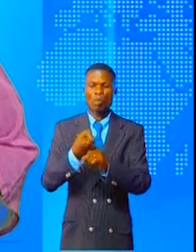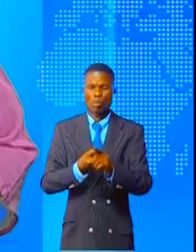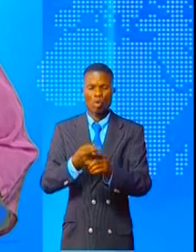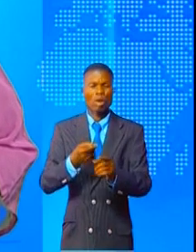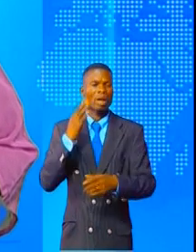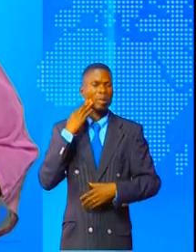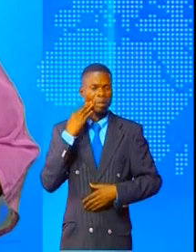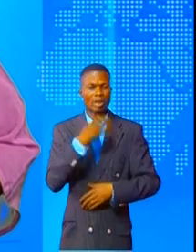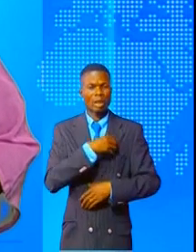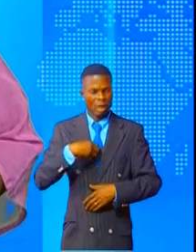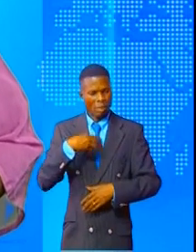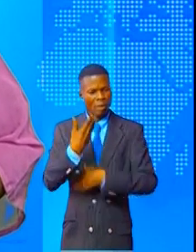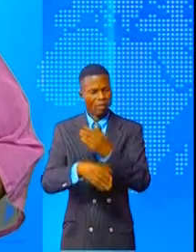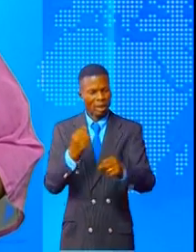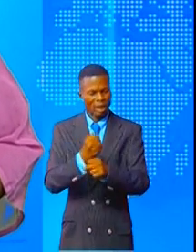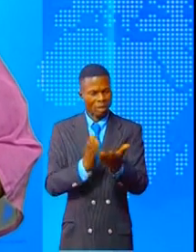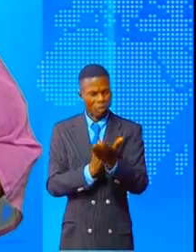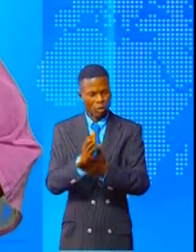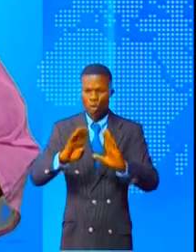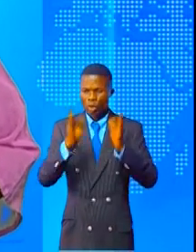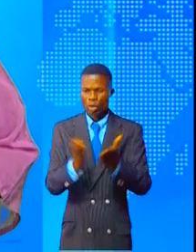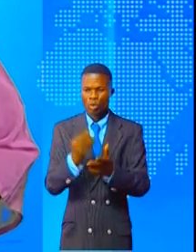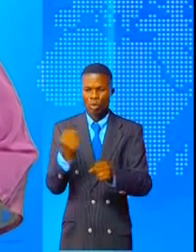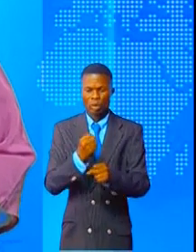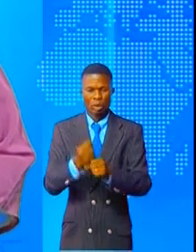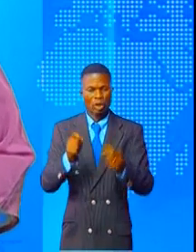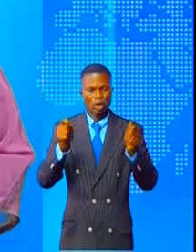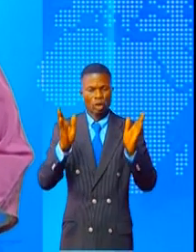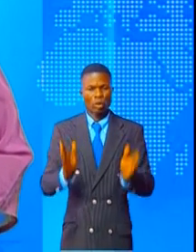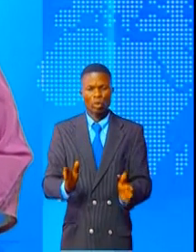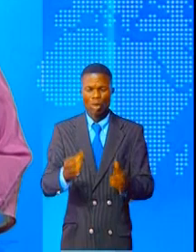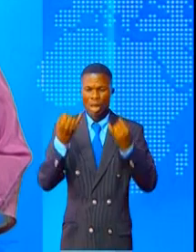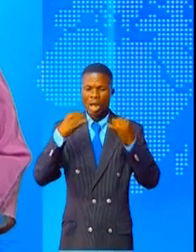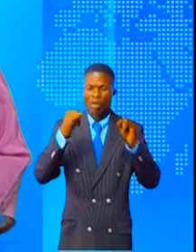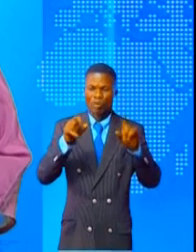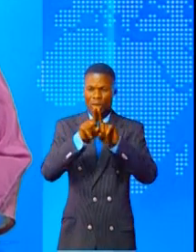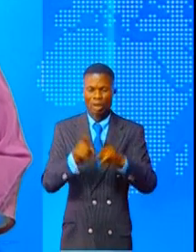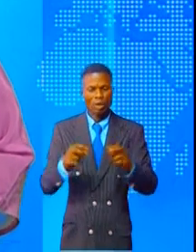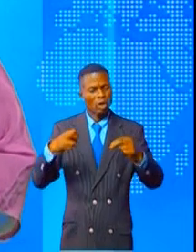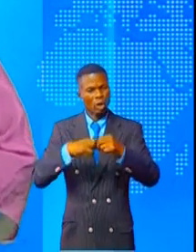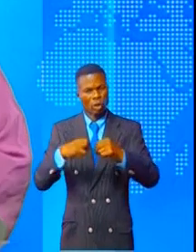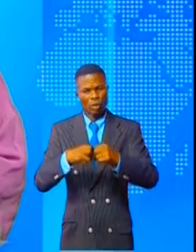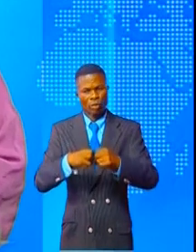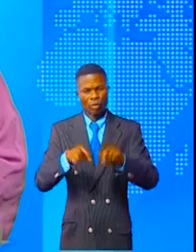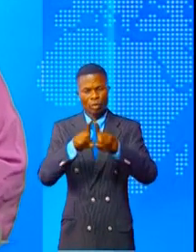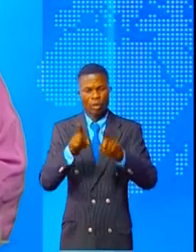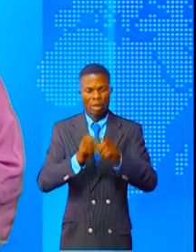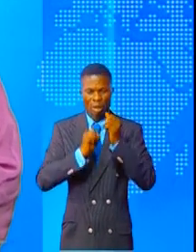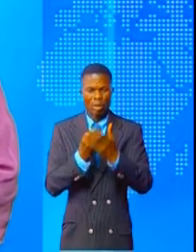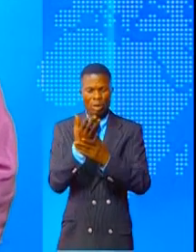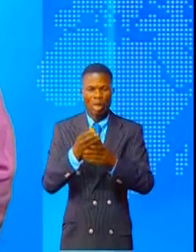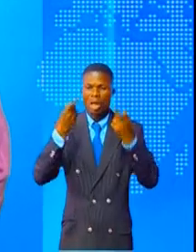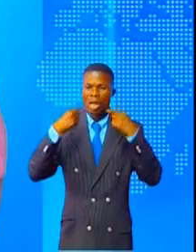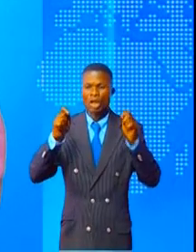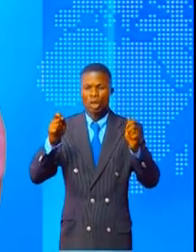et les femmes ont assuré la commande des tous les services de la maintenance informatique électricité la production et la distribution